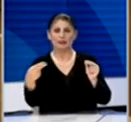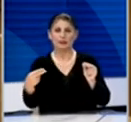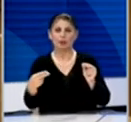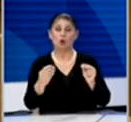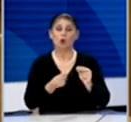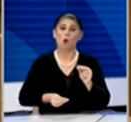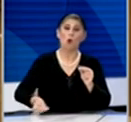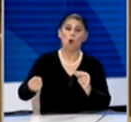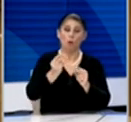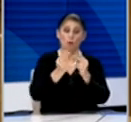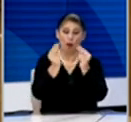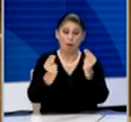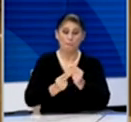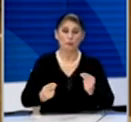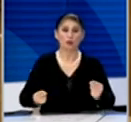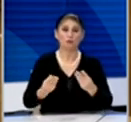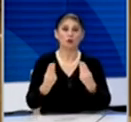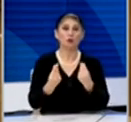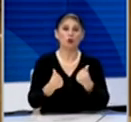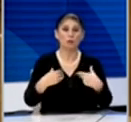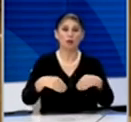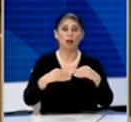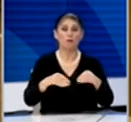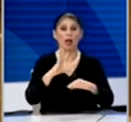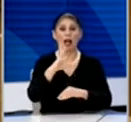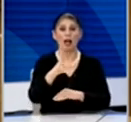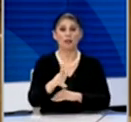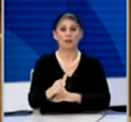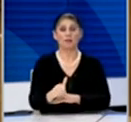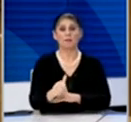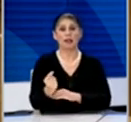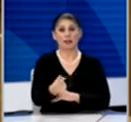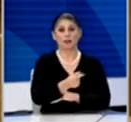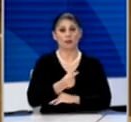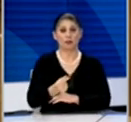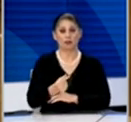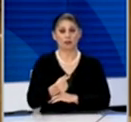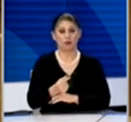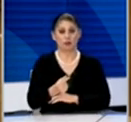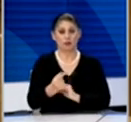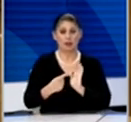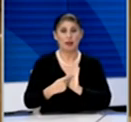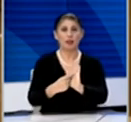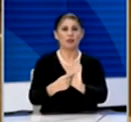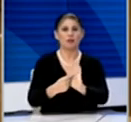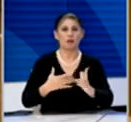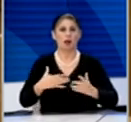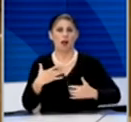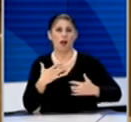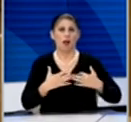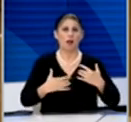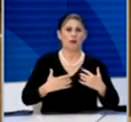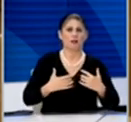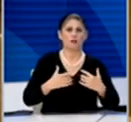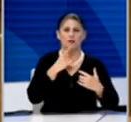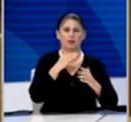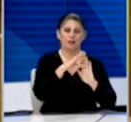αποτελεσματικός τρόπος για να πουλάς καθημερινές ειδήσεις είναι να τις καθιστά ανησυχητικές άρα οι συστημικοί